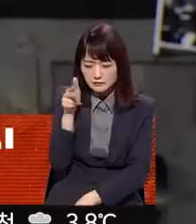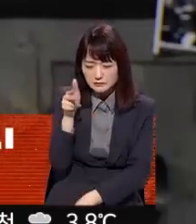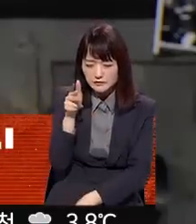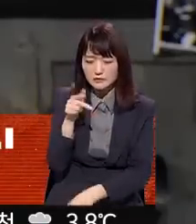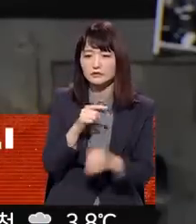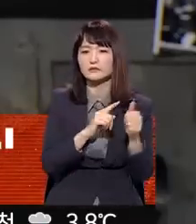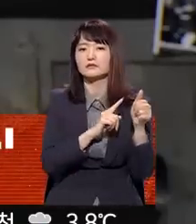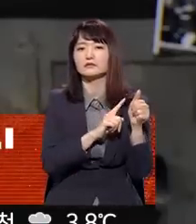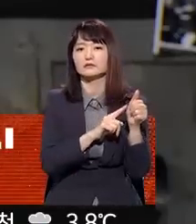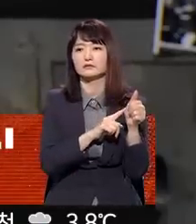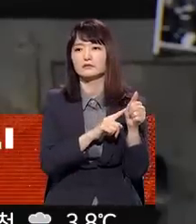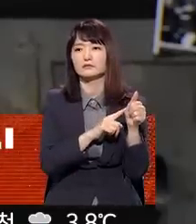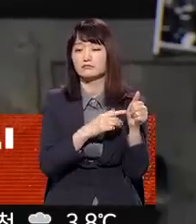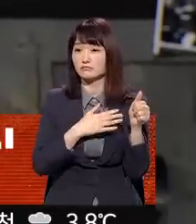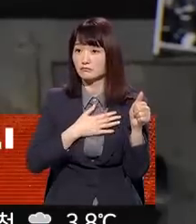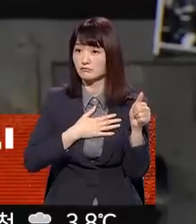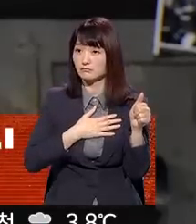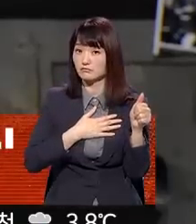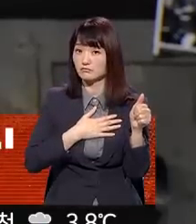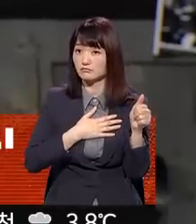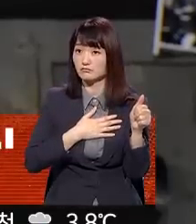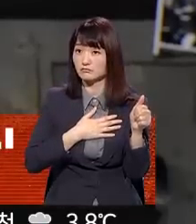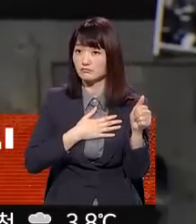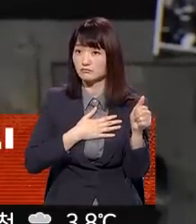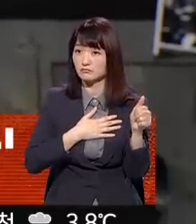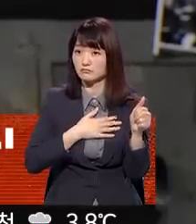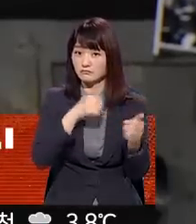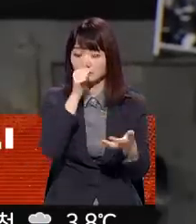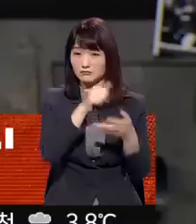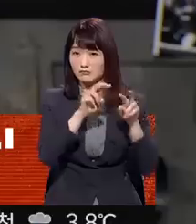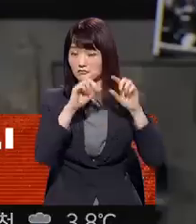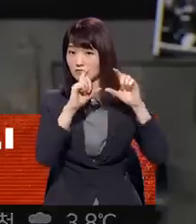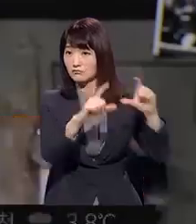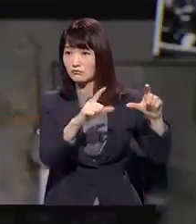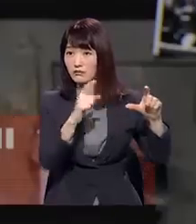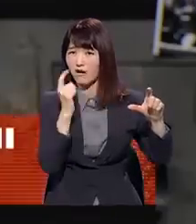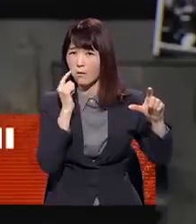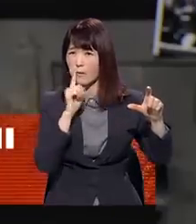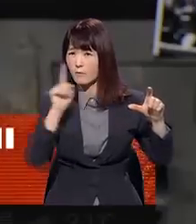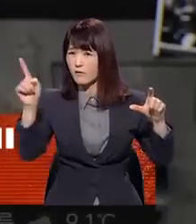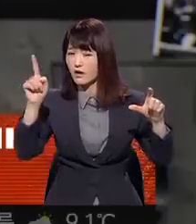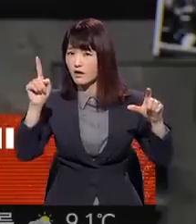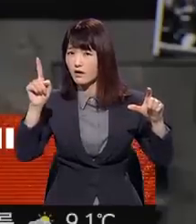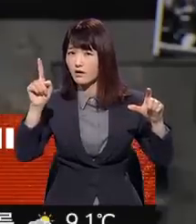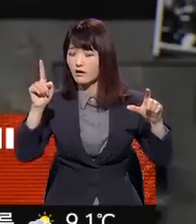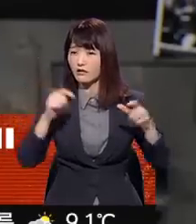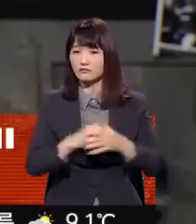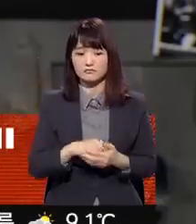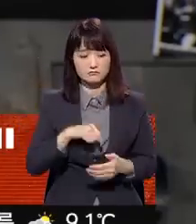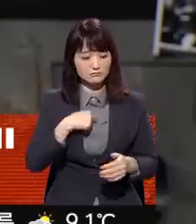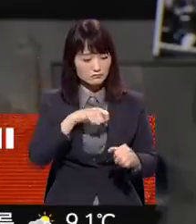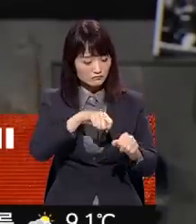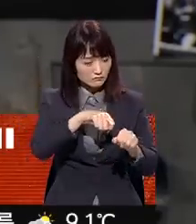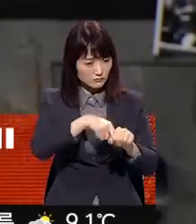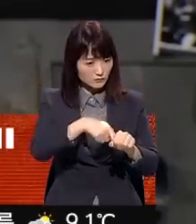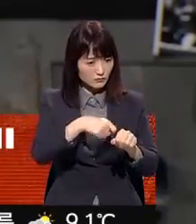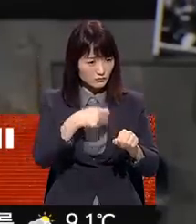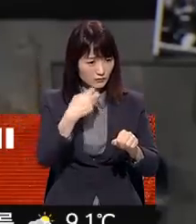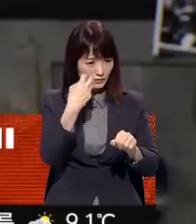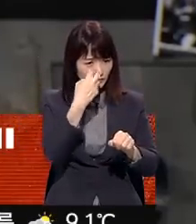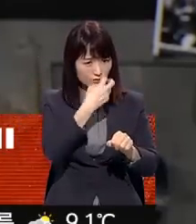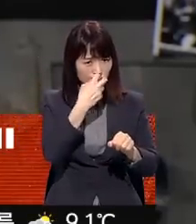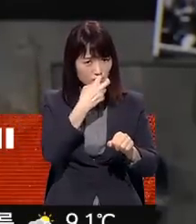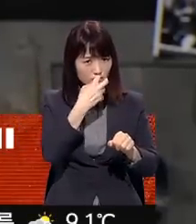뭐라 그러냐면 내가 무죄 받으면 무고죄로 고소할 수 있냐. 아니 이게 말이 되는 소리입니까? 자기가 네. 조사받고 처벌을 받아야 될 사람이